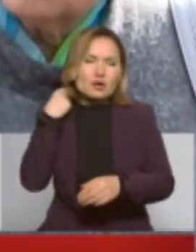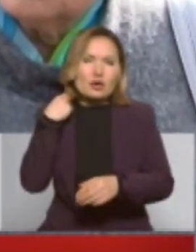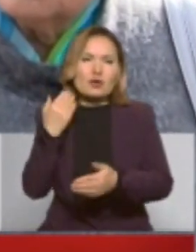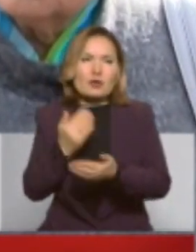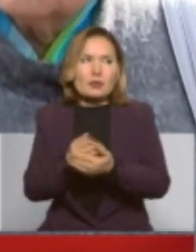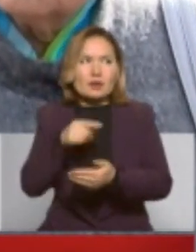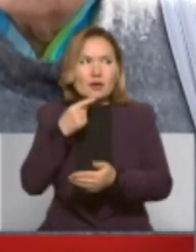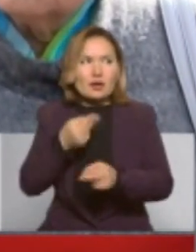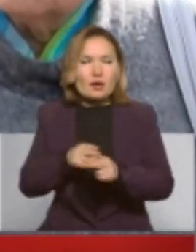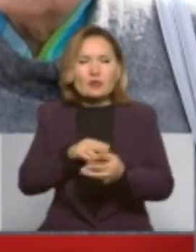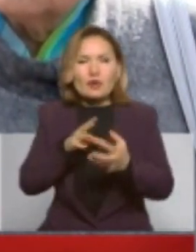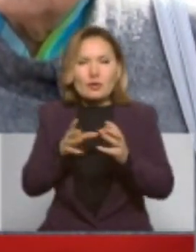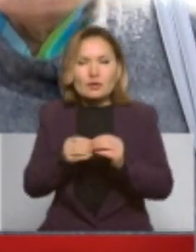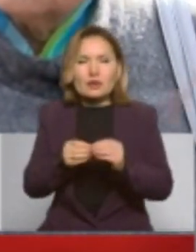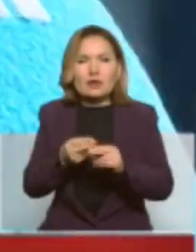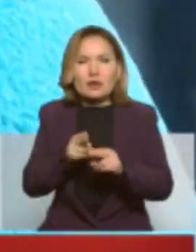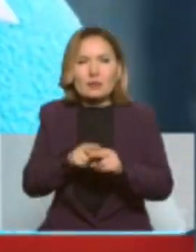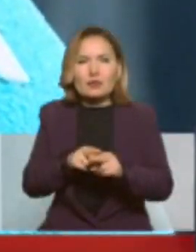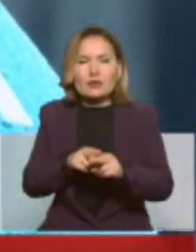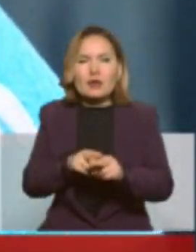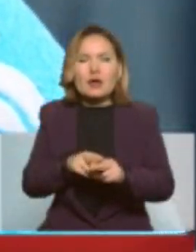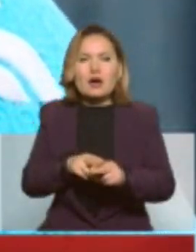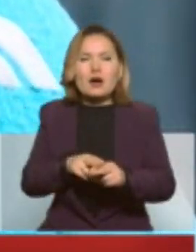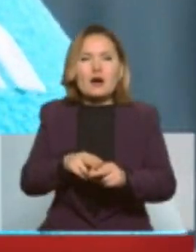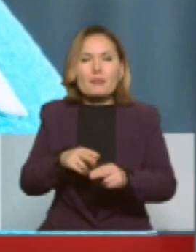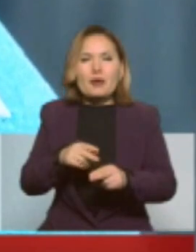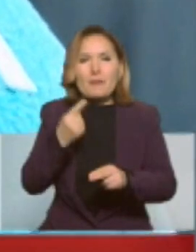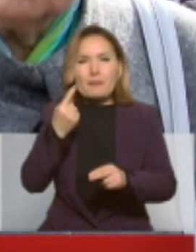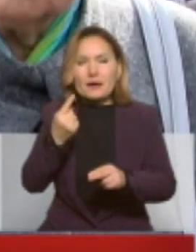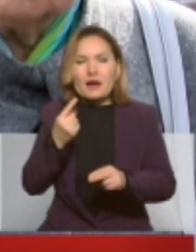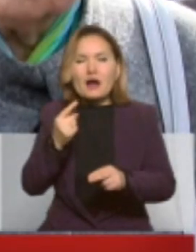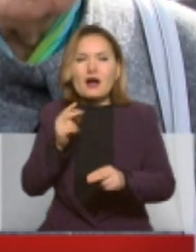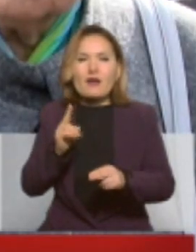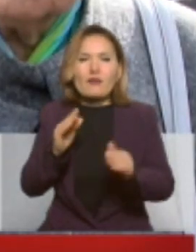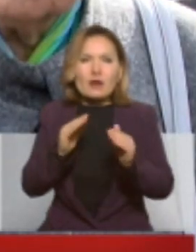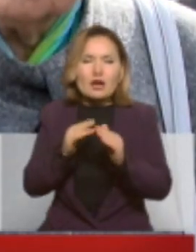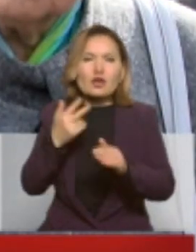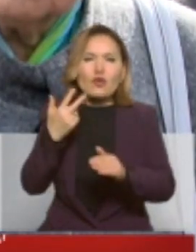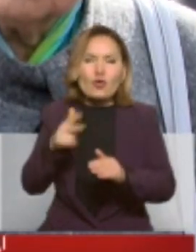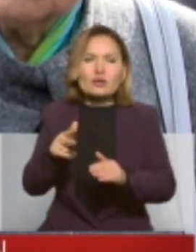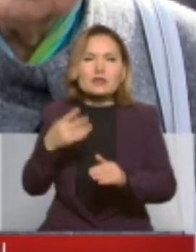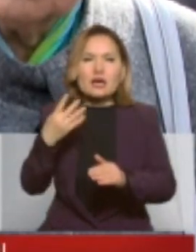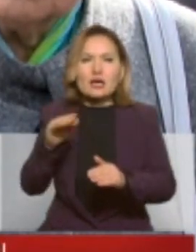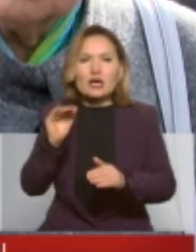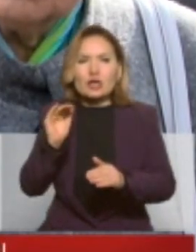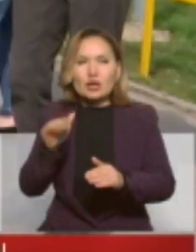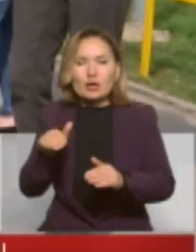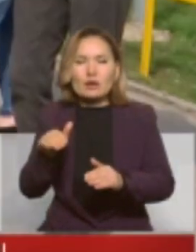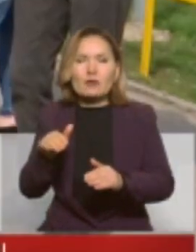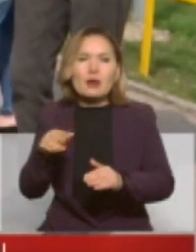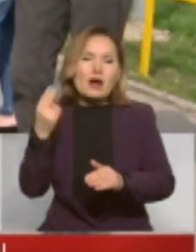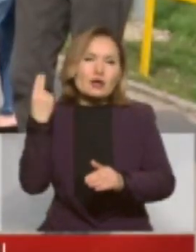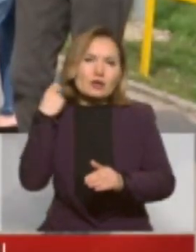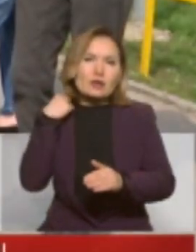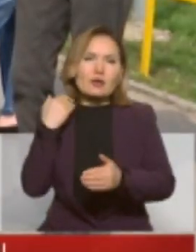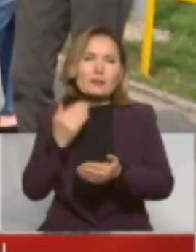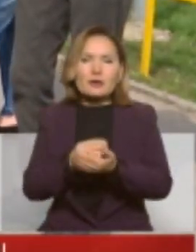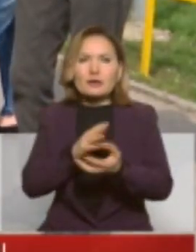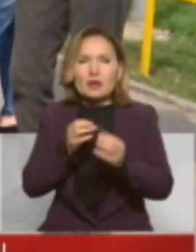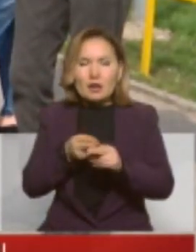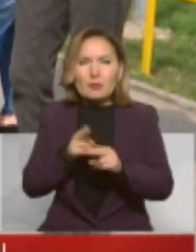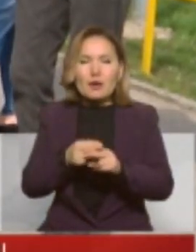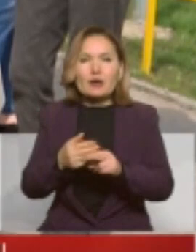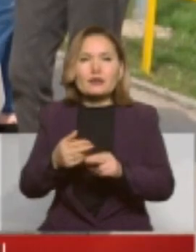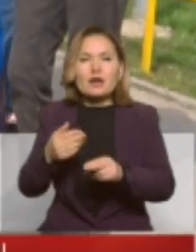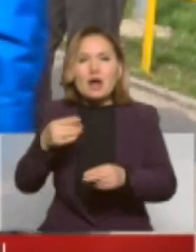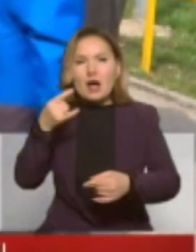деп білмеймін кім айтып отқан. Негізі ондай сума жоқ. Бір пәтерде 30-40-50 мыңға дейін қарыздар бар. Арна тілшілері бұл